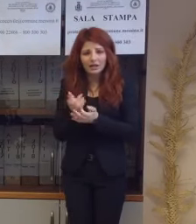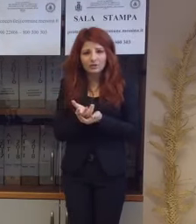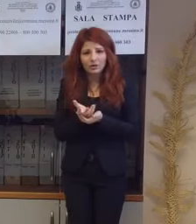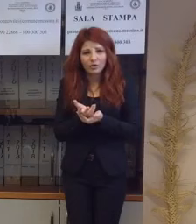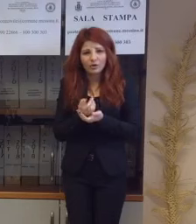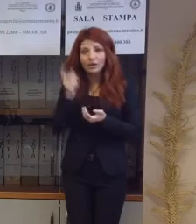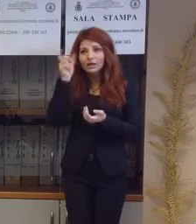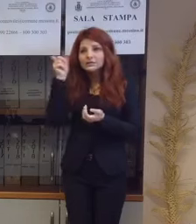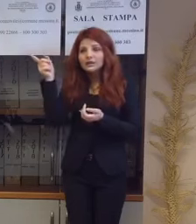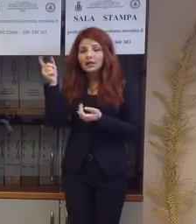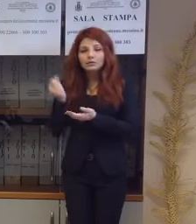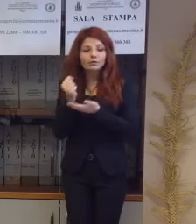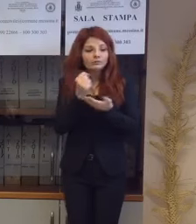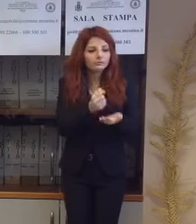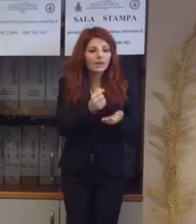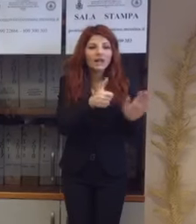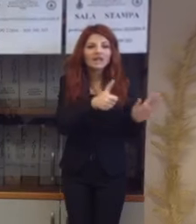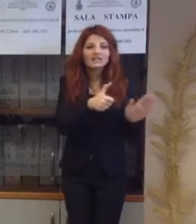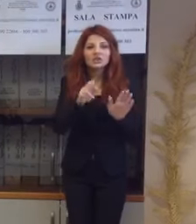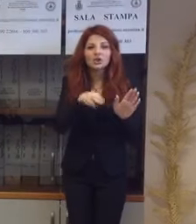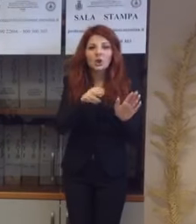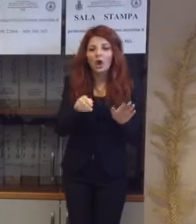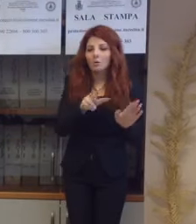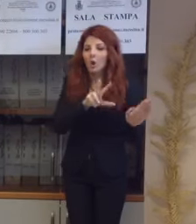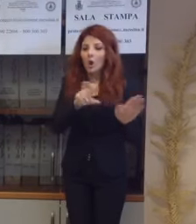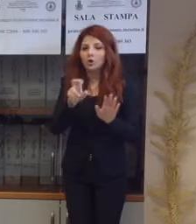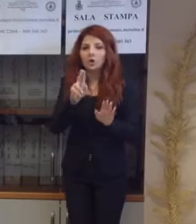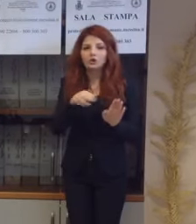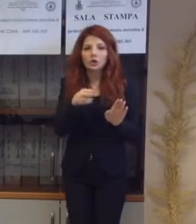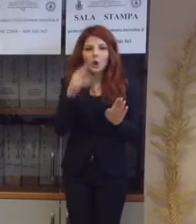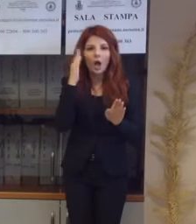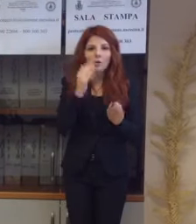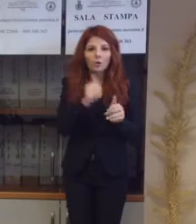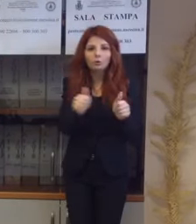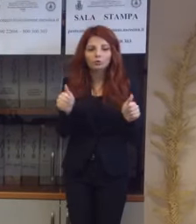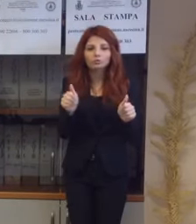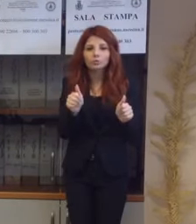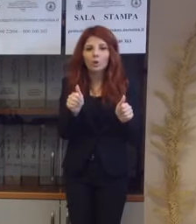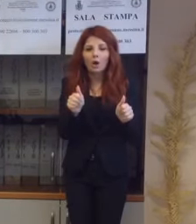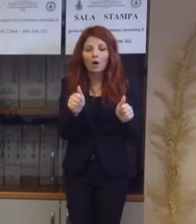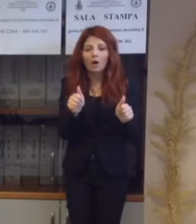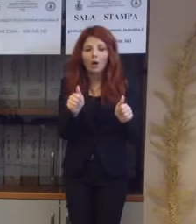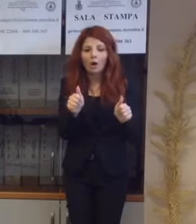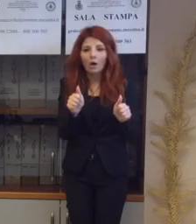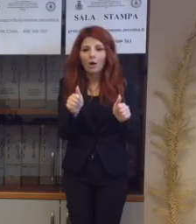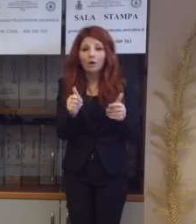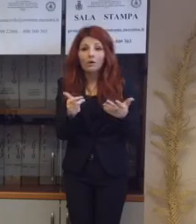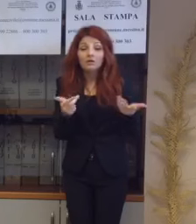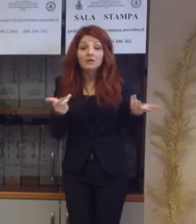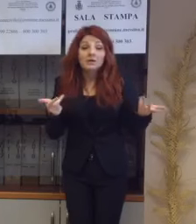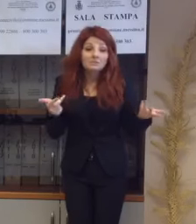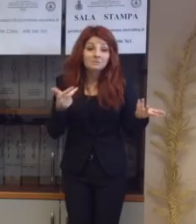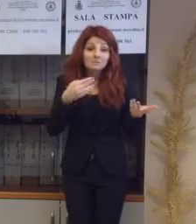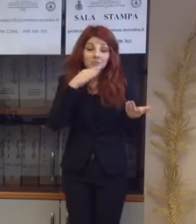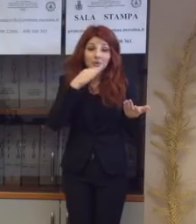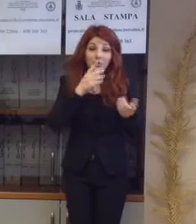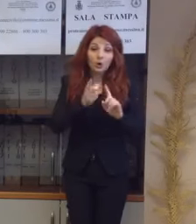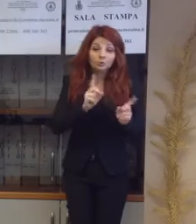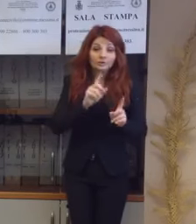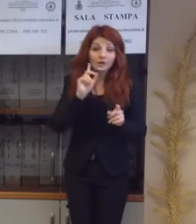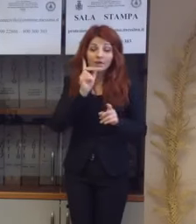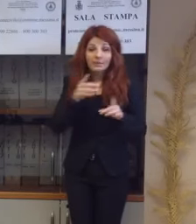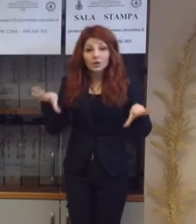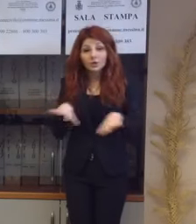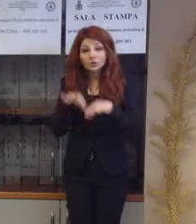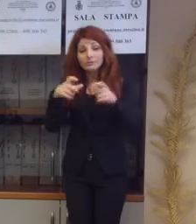invece sospendere o pagare direttamente chi ha locazioni, o sospendere il pagamento delle bollette, o pagare queste,